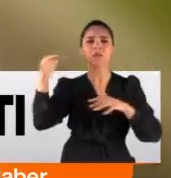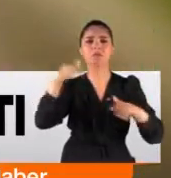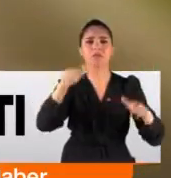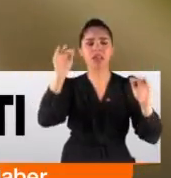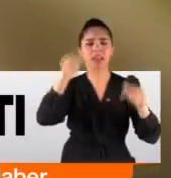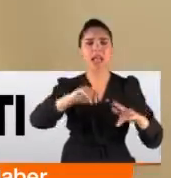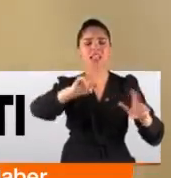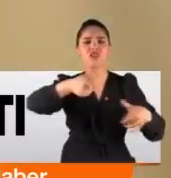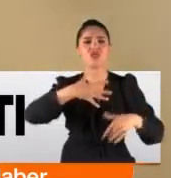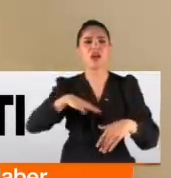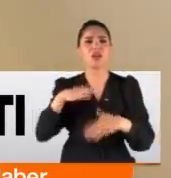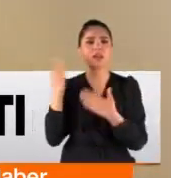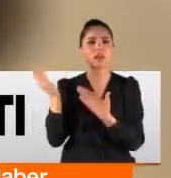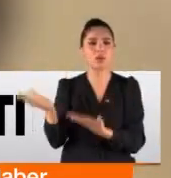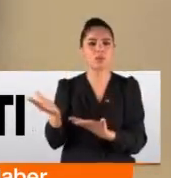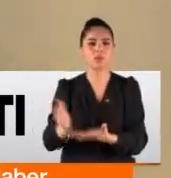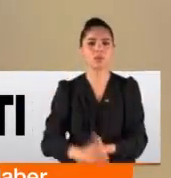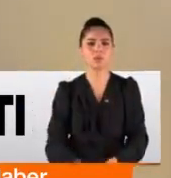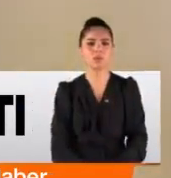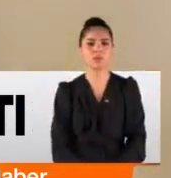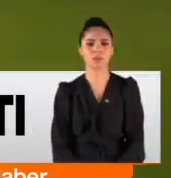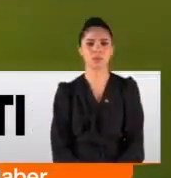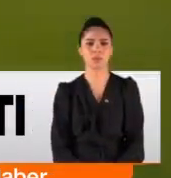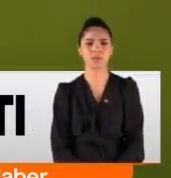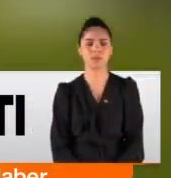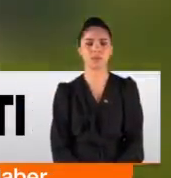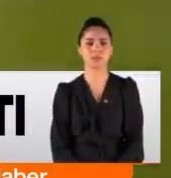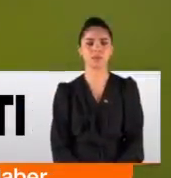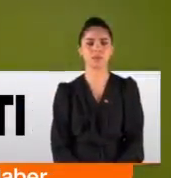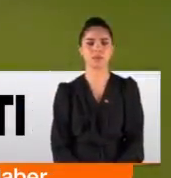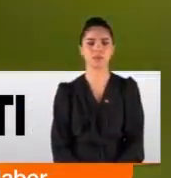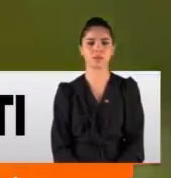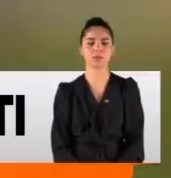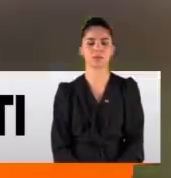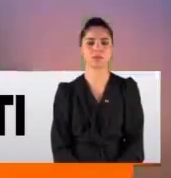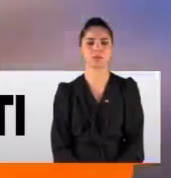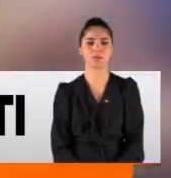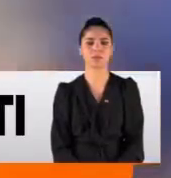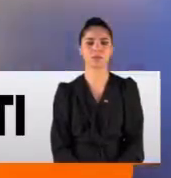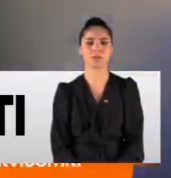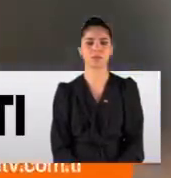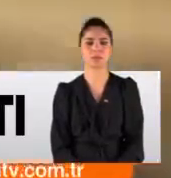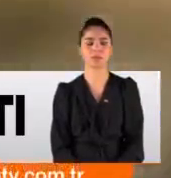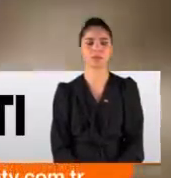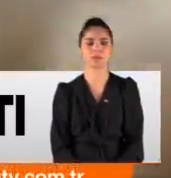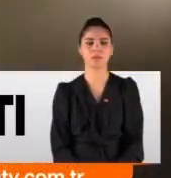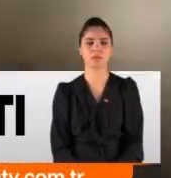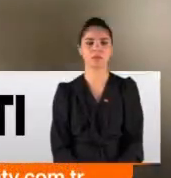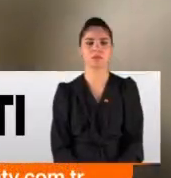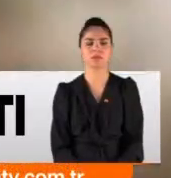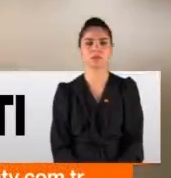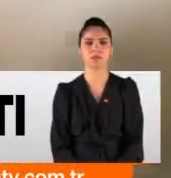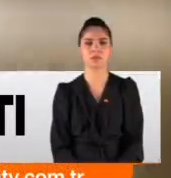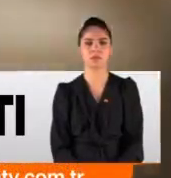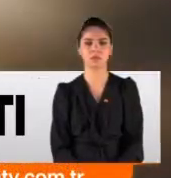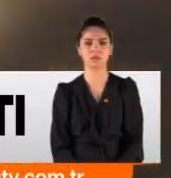Bu eşofmanlı asker mi olurmuş ya? Bunlar kimin köpeği ya? Darbeye karşı omuz omuza!